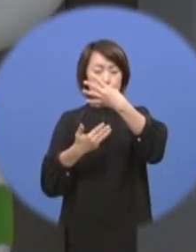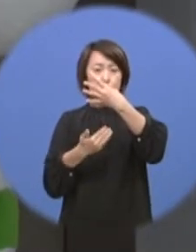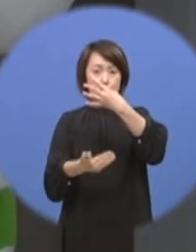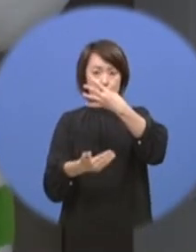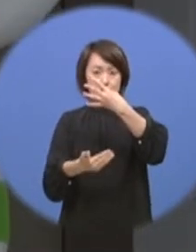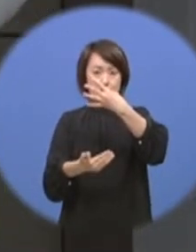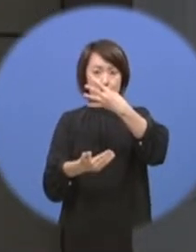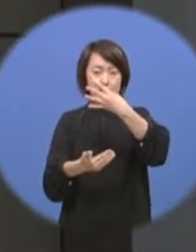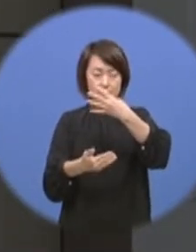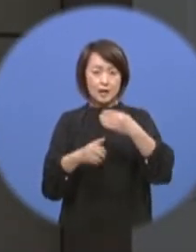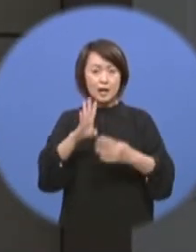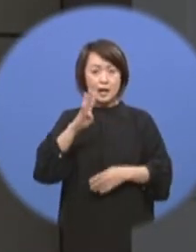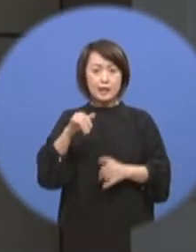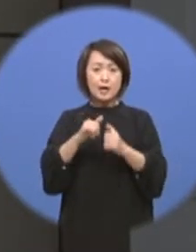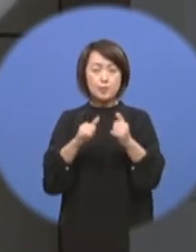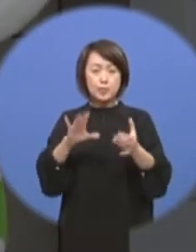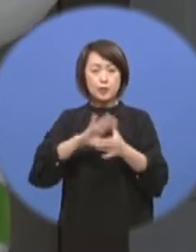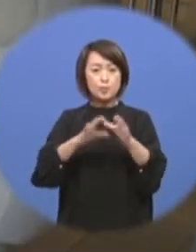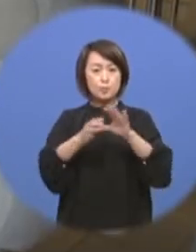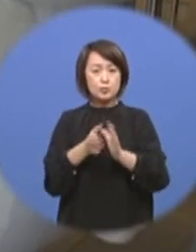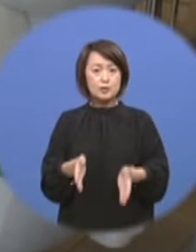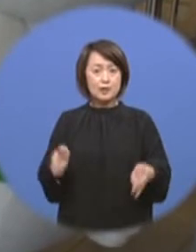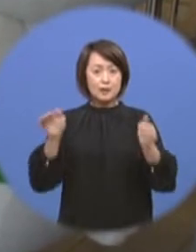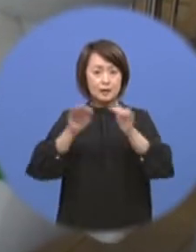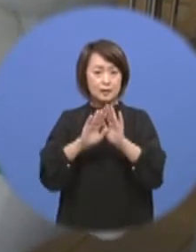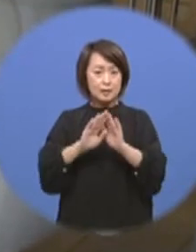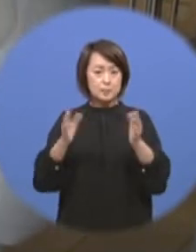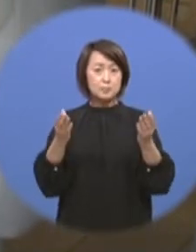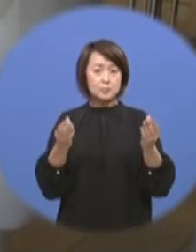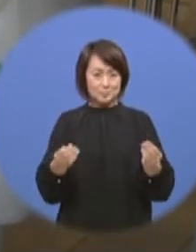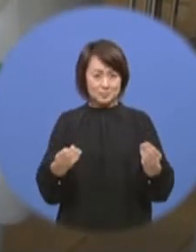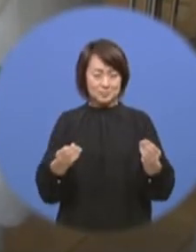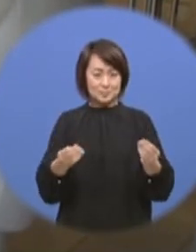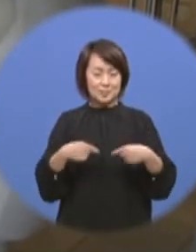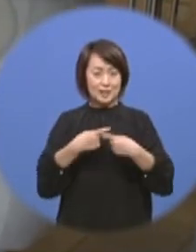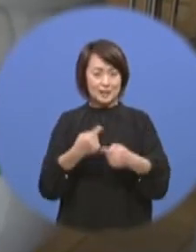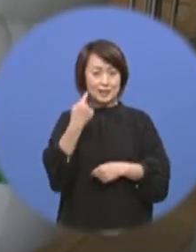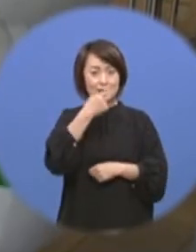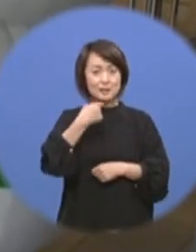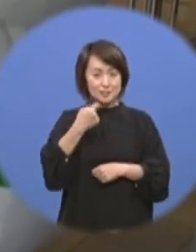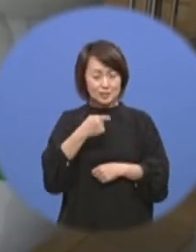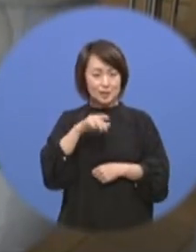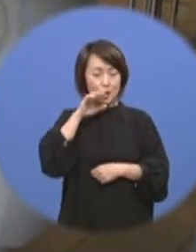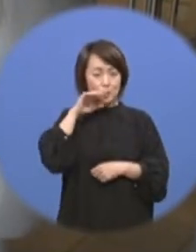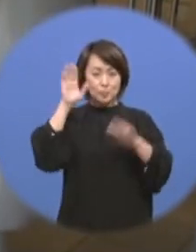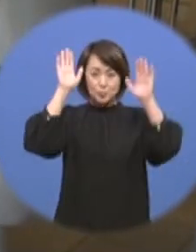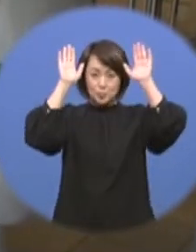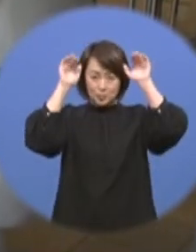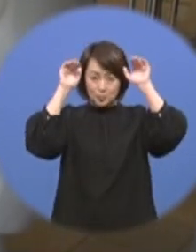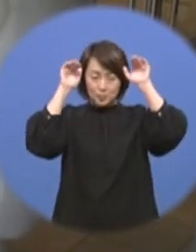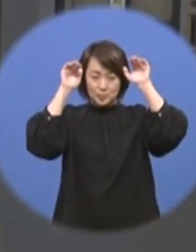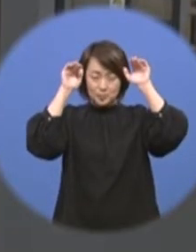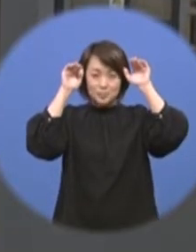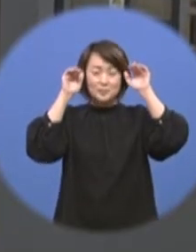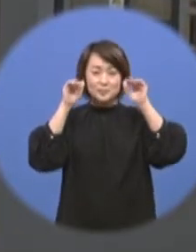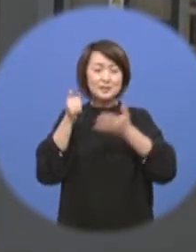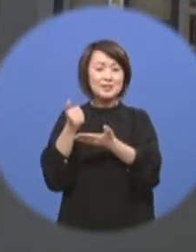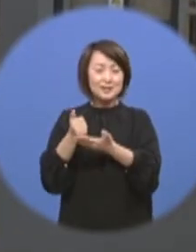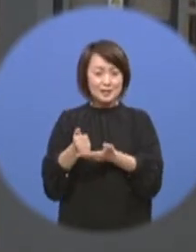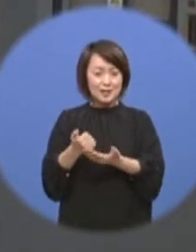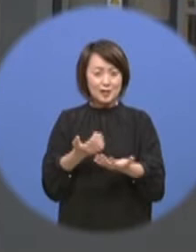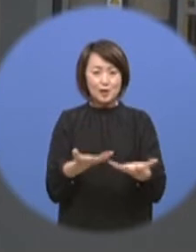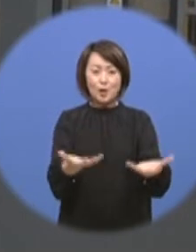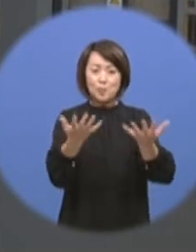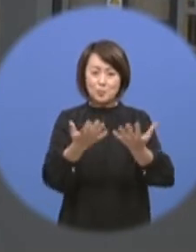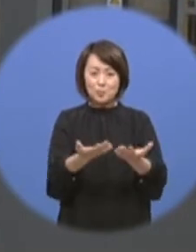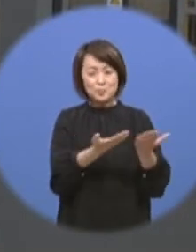県民文化会館で開かれました入り口では和歌山県の pr キャラクターきいちゃんが抱い乗車を